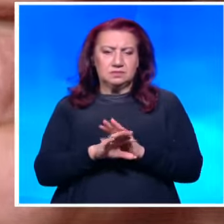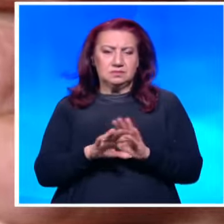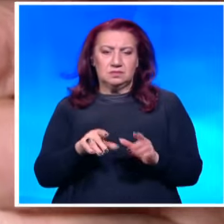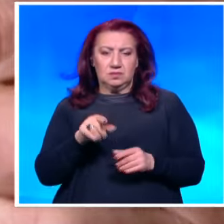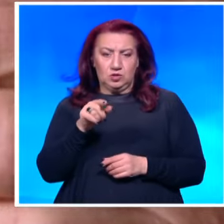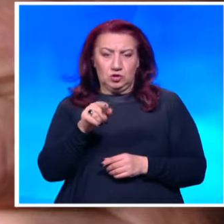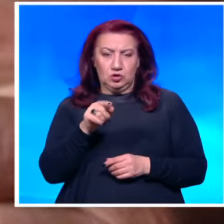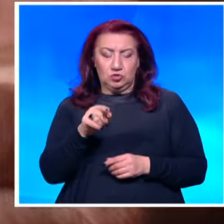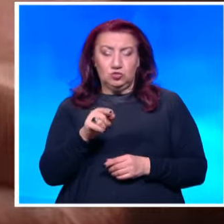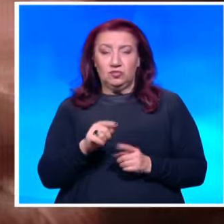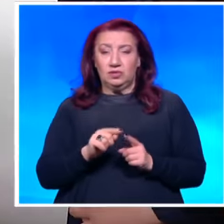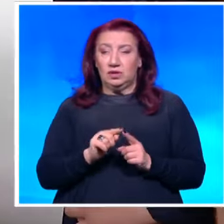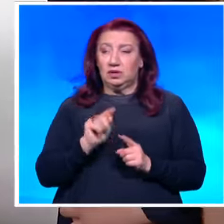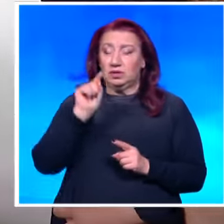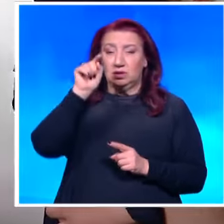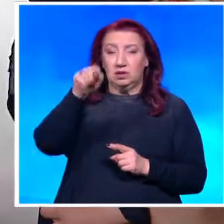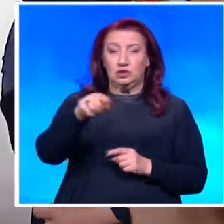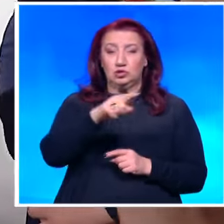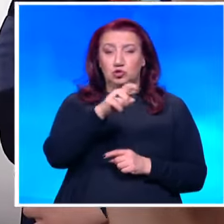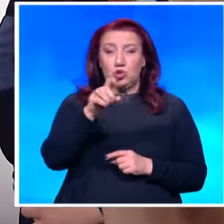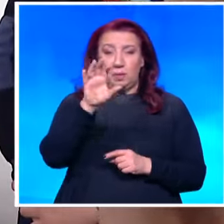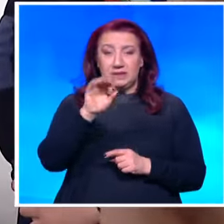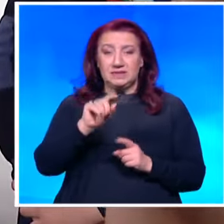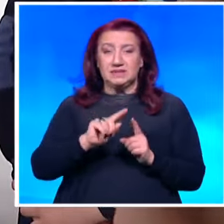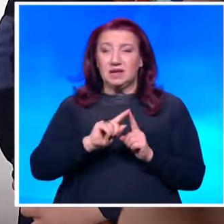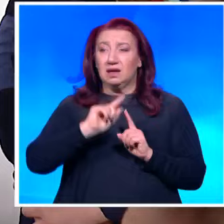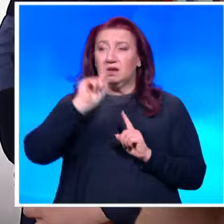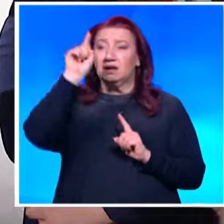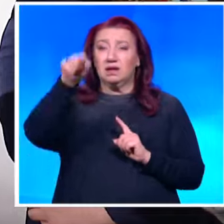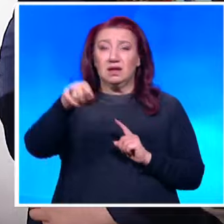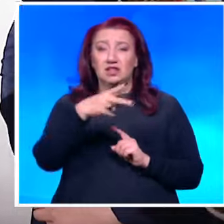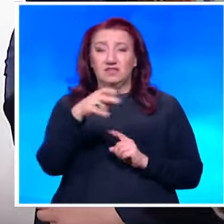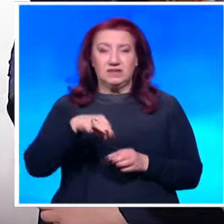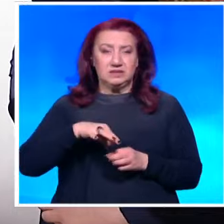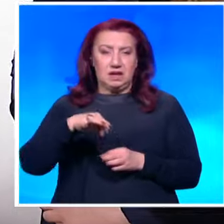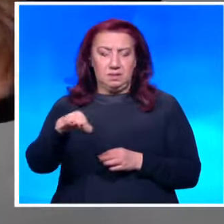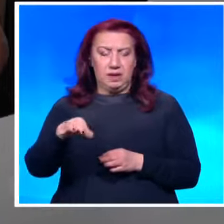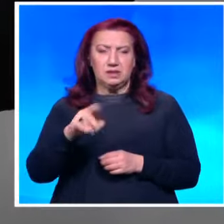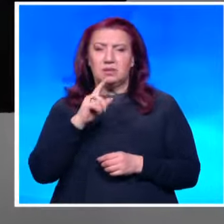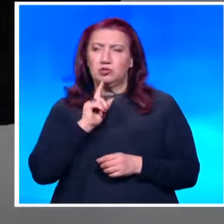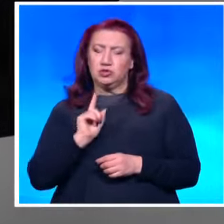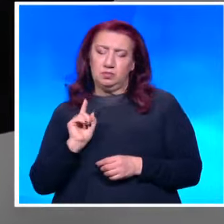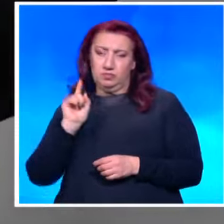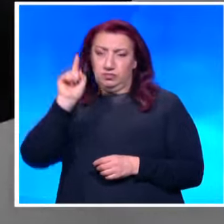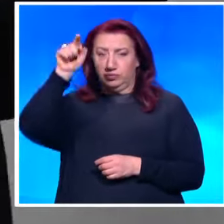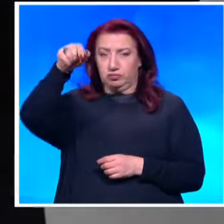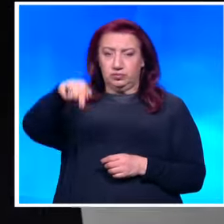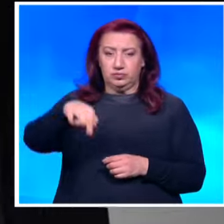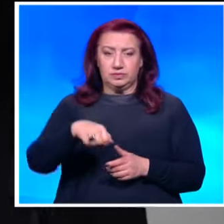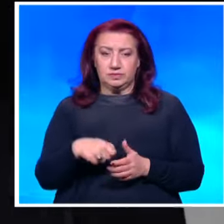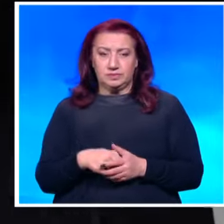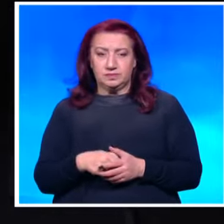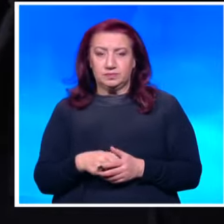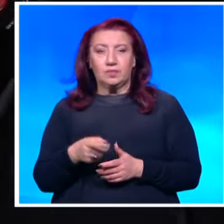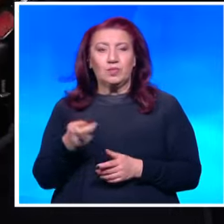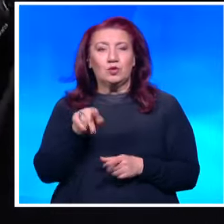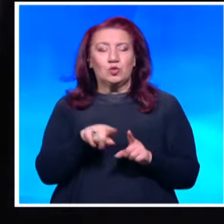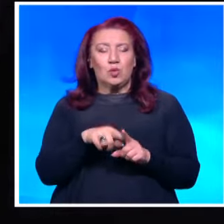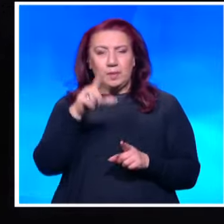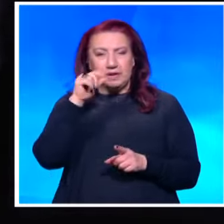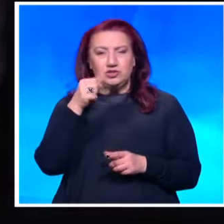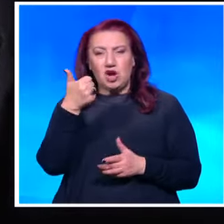нещо 150-200 метра, без никакъв проблем, може да прилети. Върху тези се навива химикал в